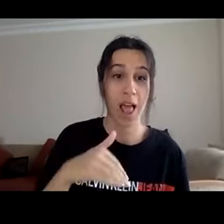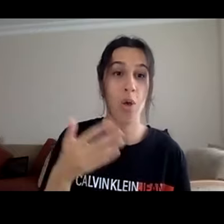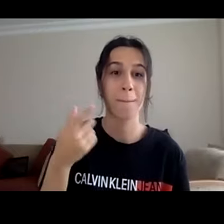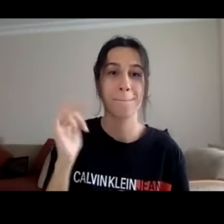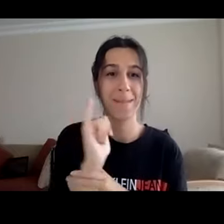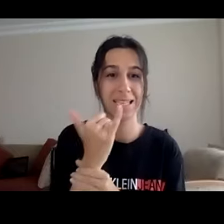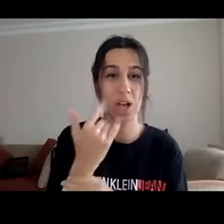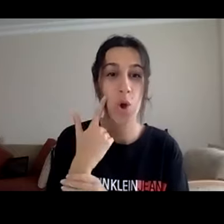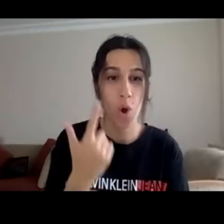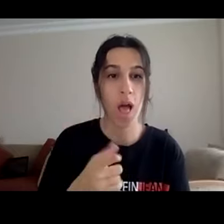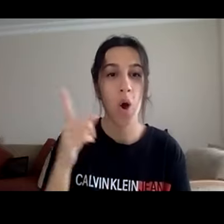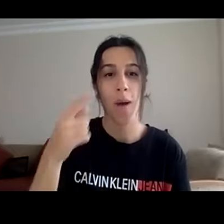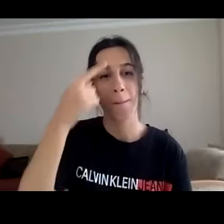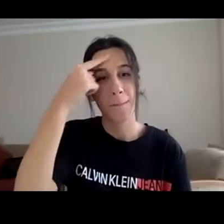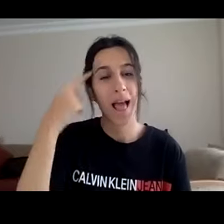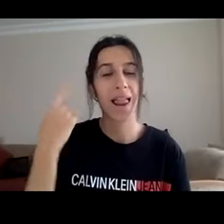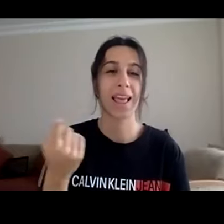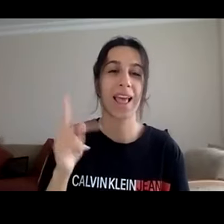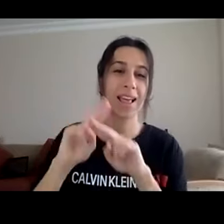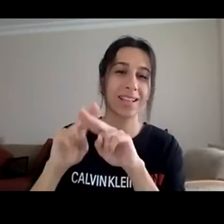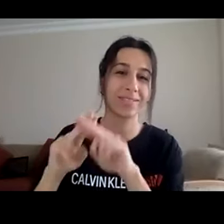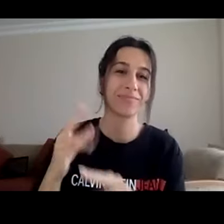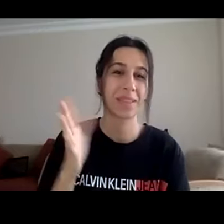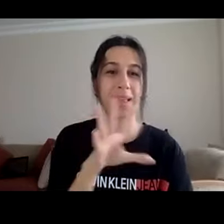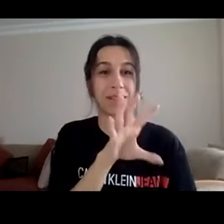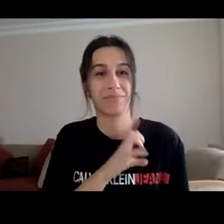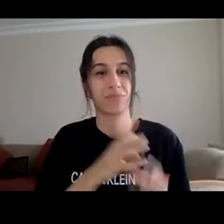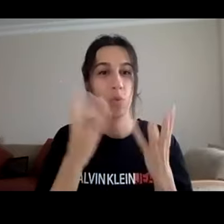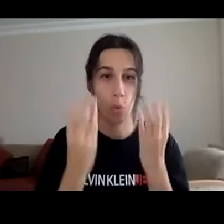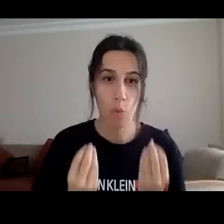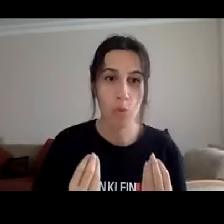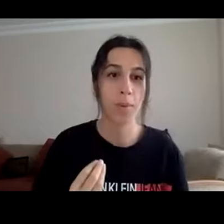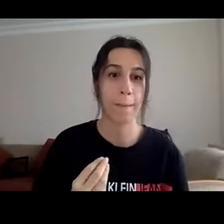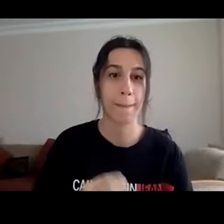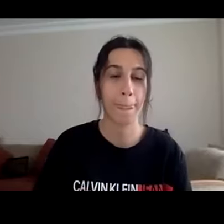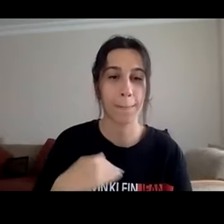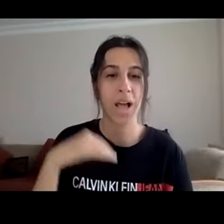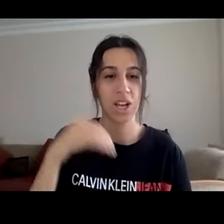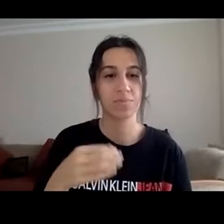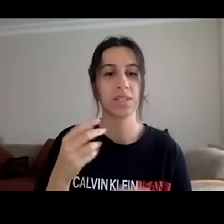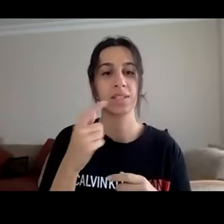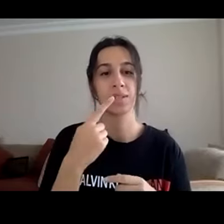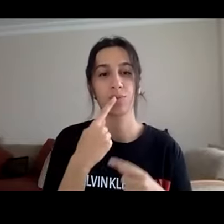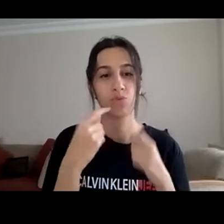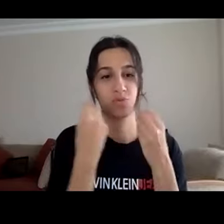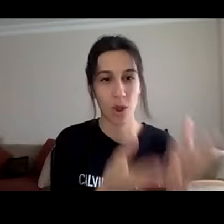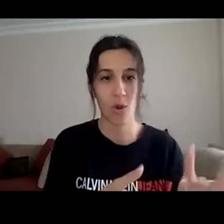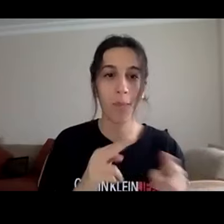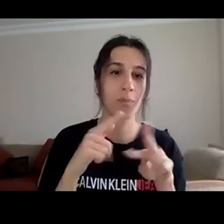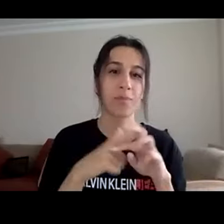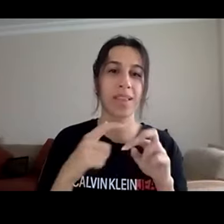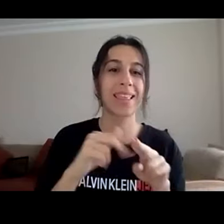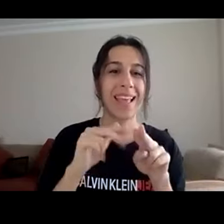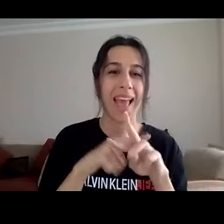kariyerlerinde. Onlara da belki ilham olur diye düşünüyorum. Ben şimdi sözü Kerem Hoca'ya bırakıyorum. Kerem Hoca'nın